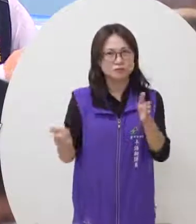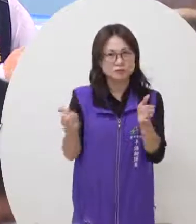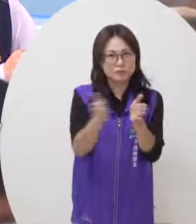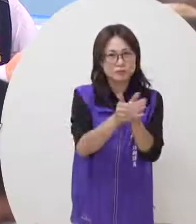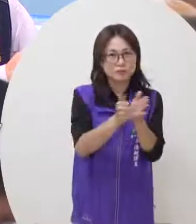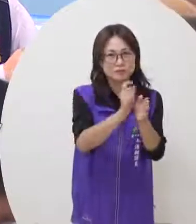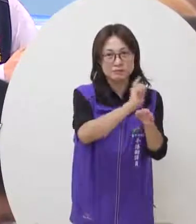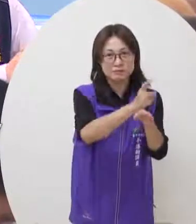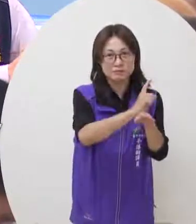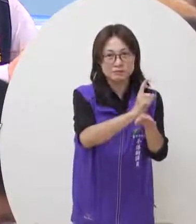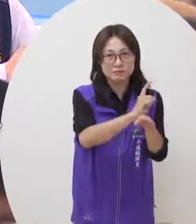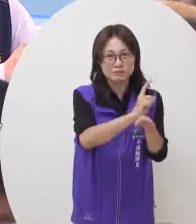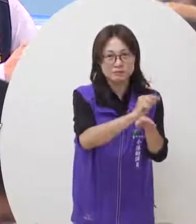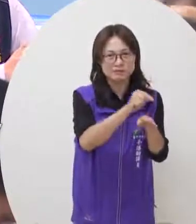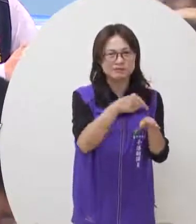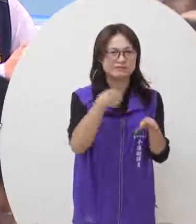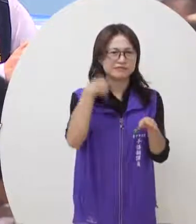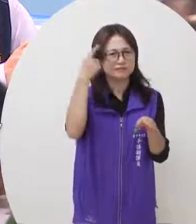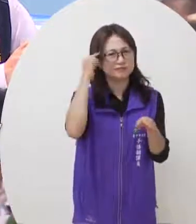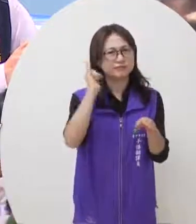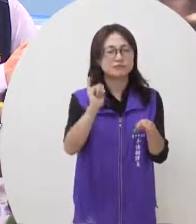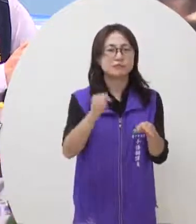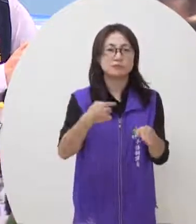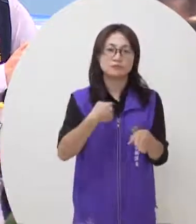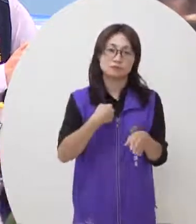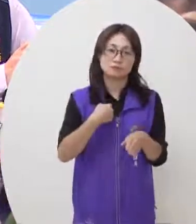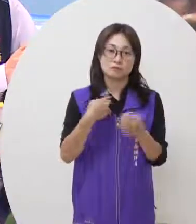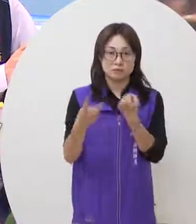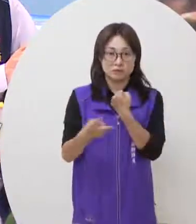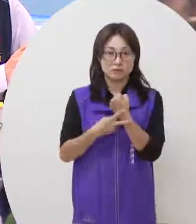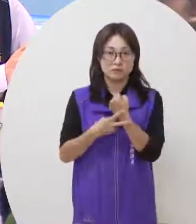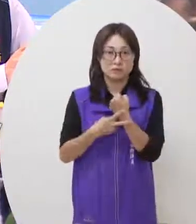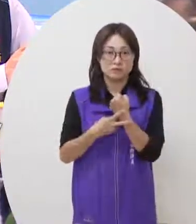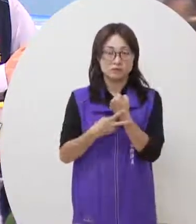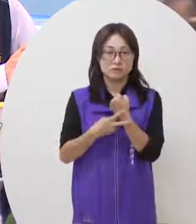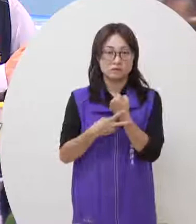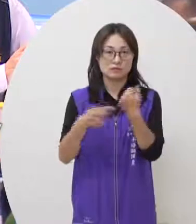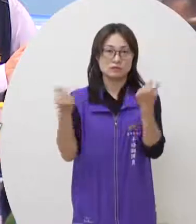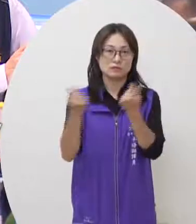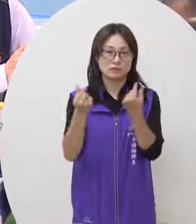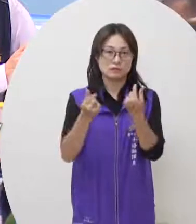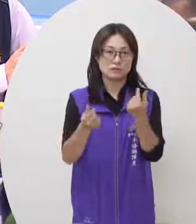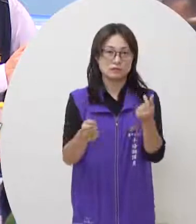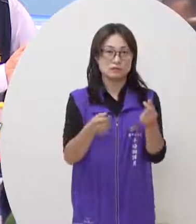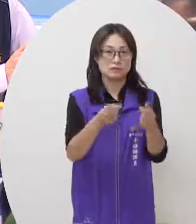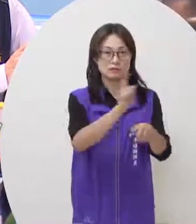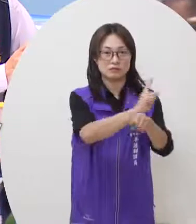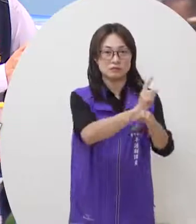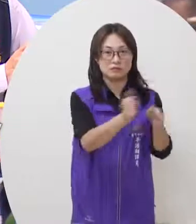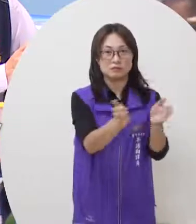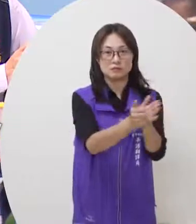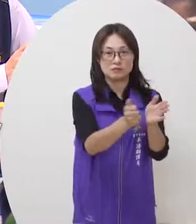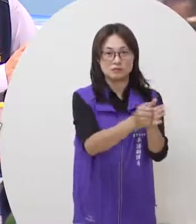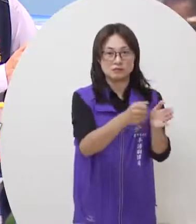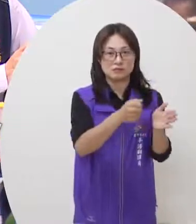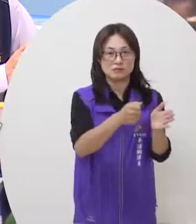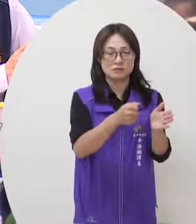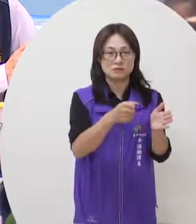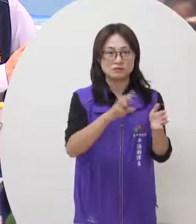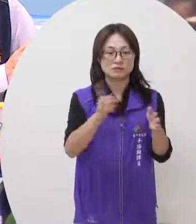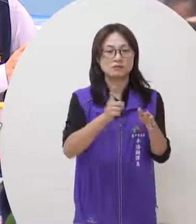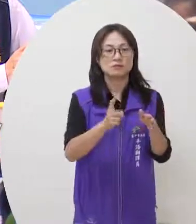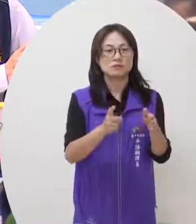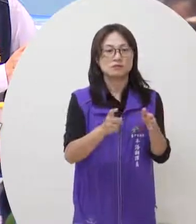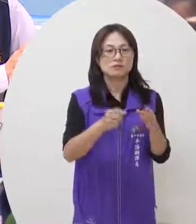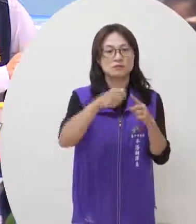呢。我们河南里哦，像坐这一种坐车的，我拢鼓励他坐计程车，你不要去